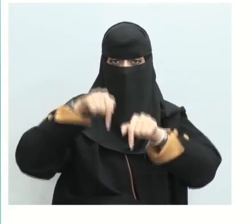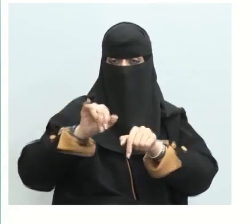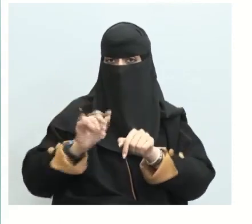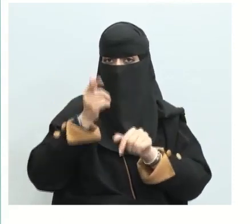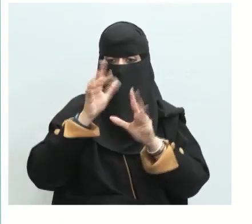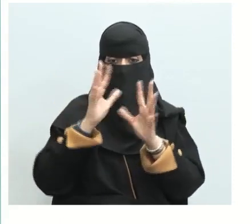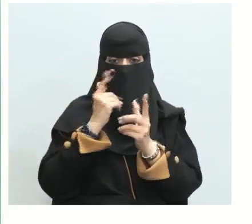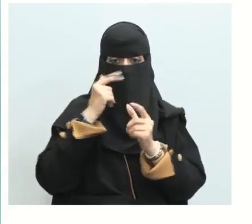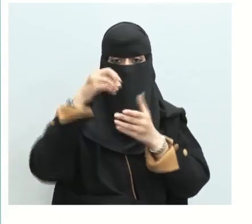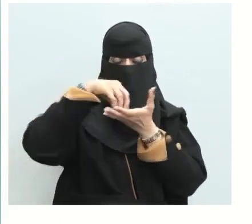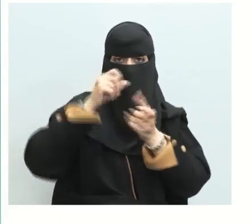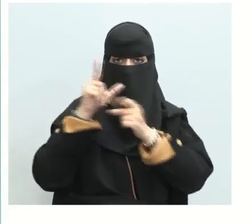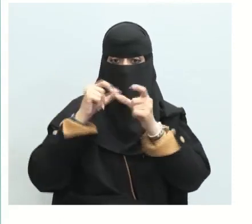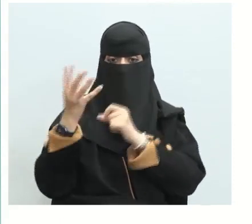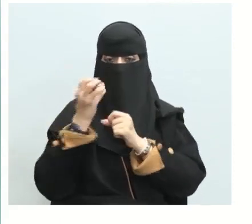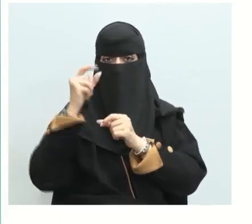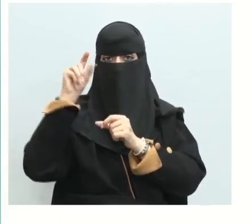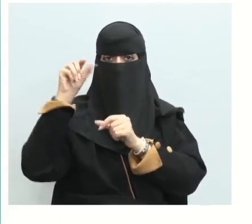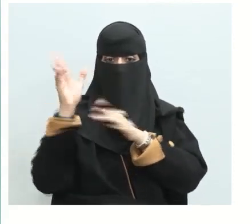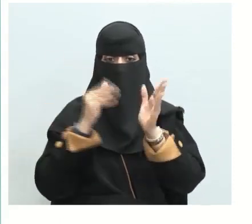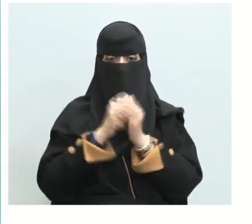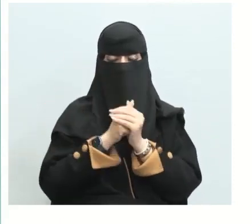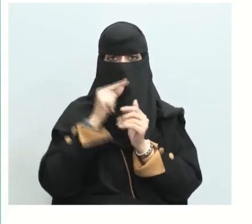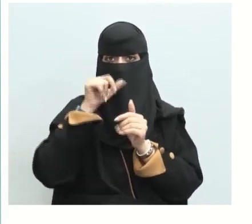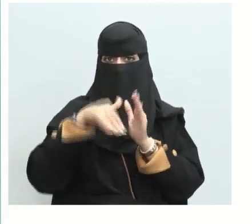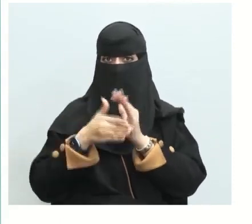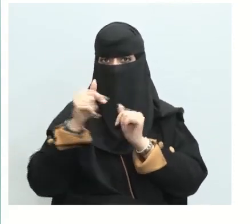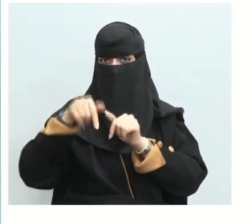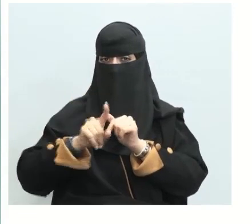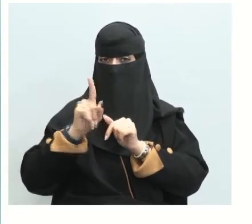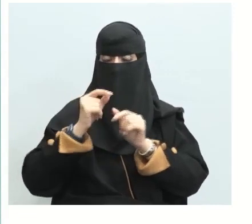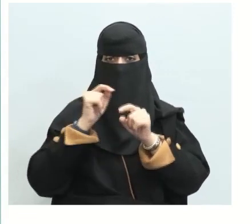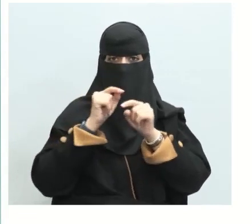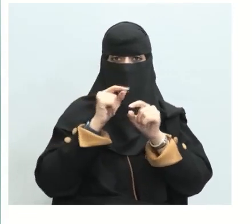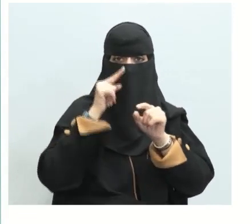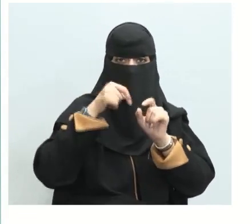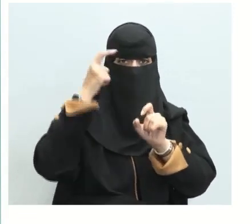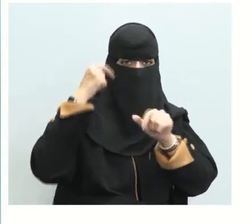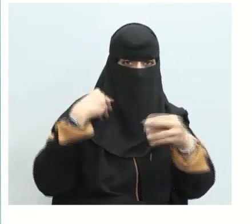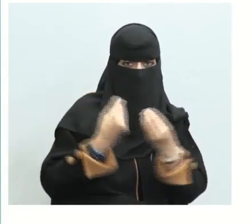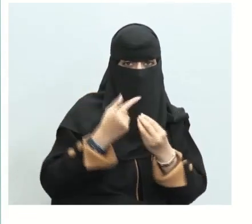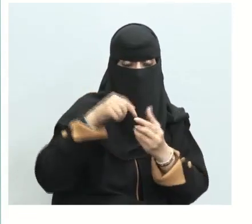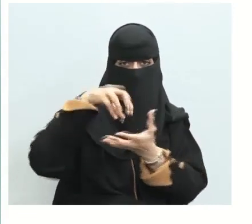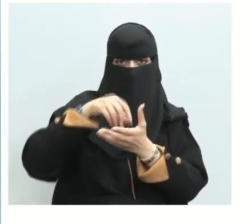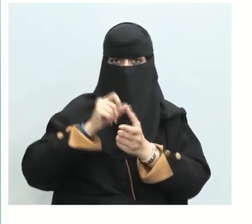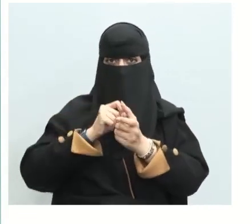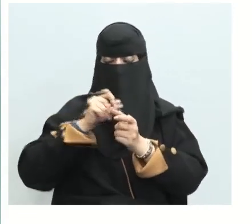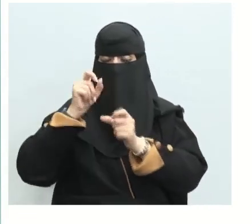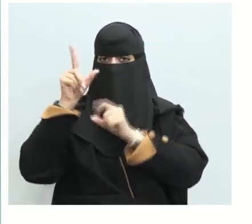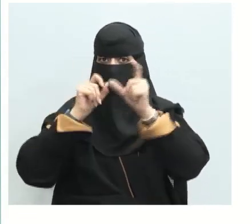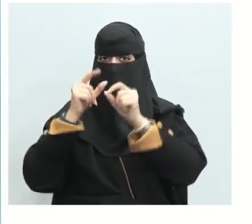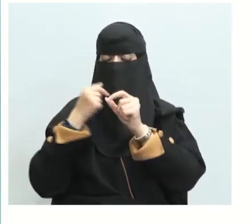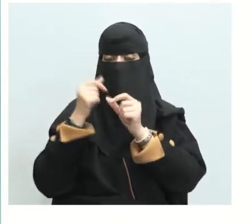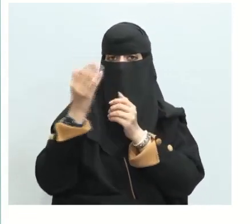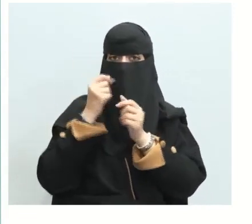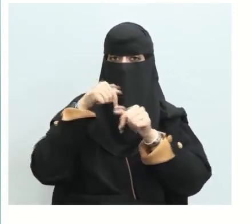هي الموقع الإلكتروني المستجيب ومزايا. في درسنا اليوم سوف نتعرف على الموقع الإلكتروني المستجيب ومحاكاة الأجهزة